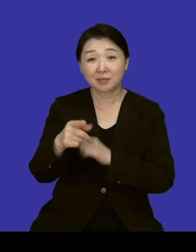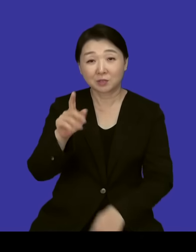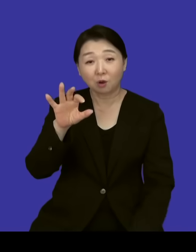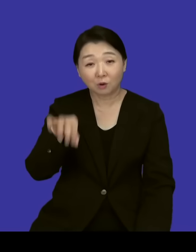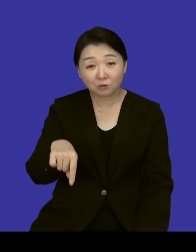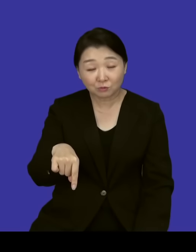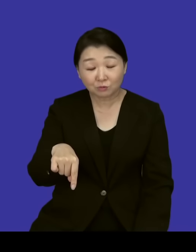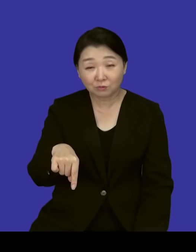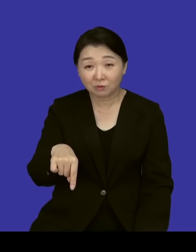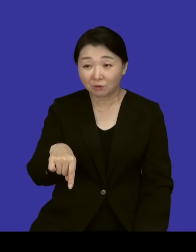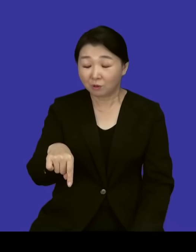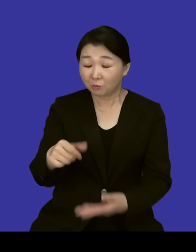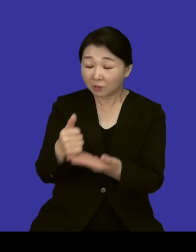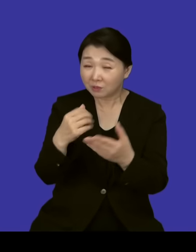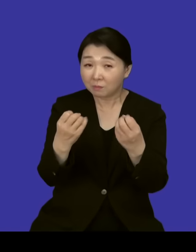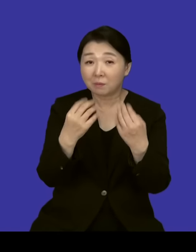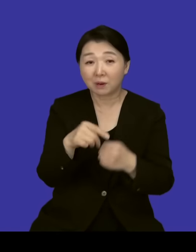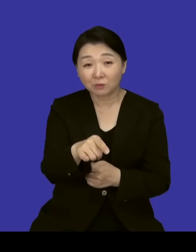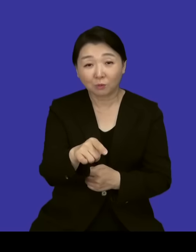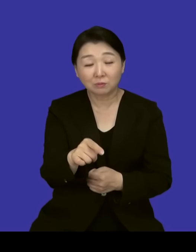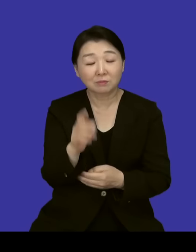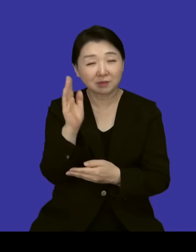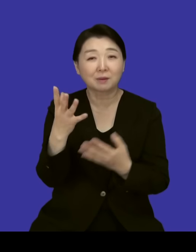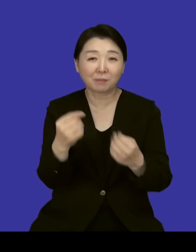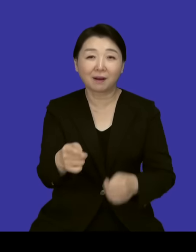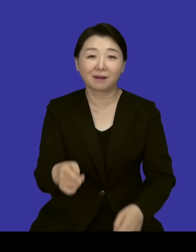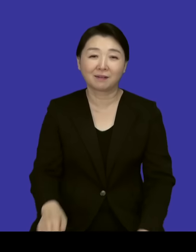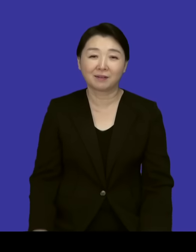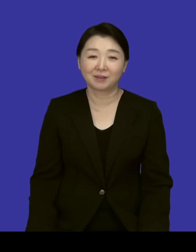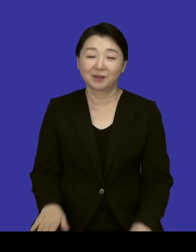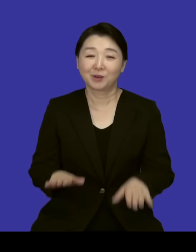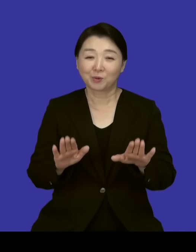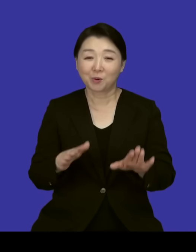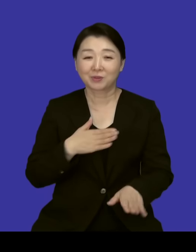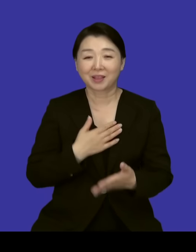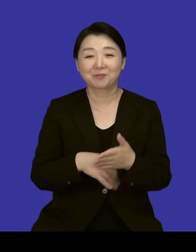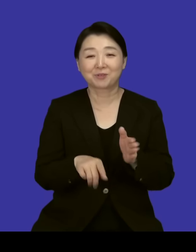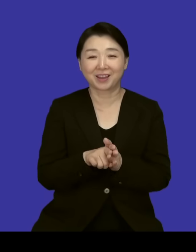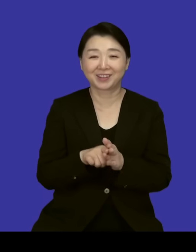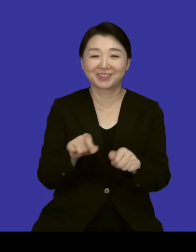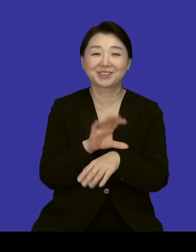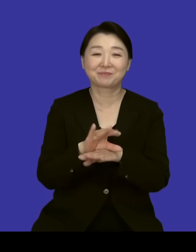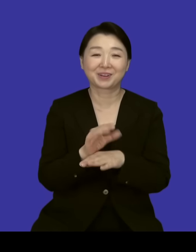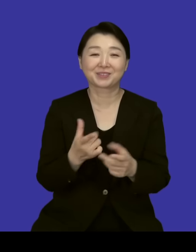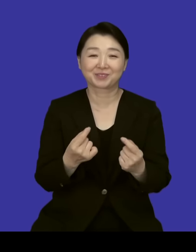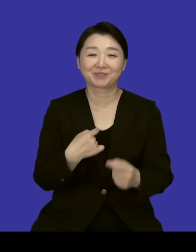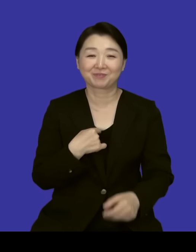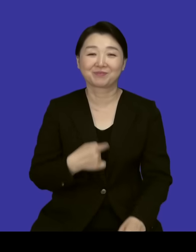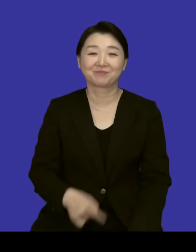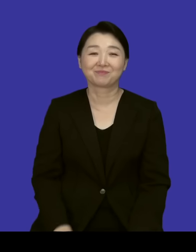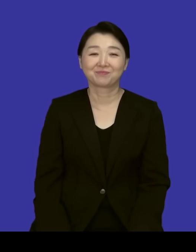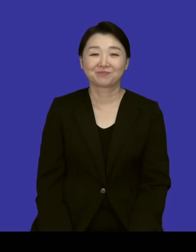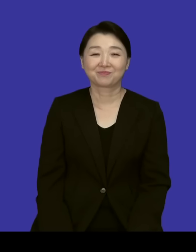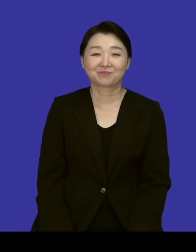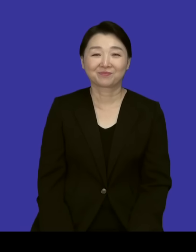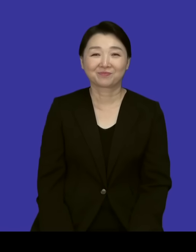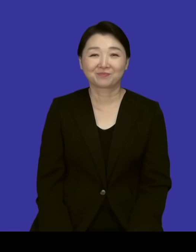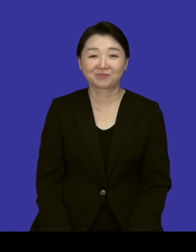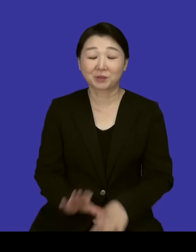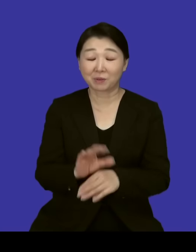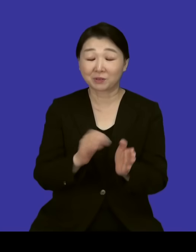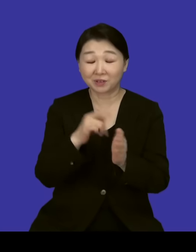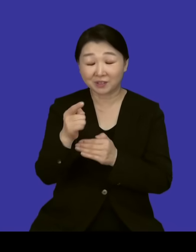말을 많이 하는데 오늘 범규 씨가 오늘 이야기를 많이 하더라고요. 오늘은 거의 저를 위한 특집입니다. 네. 제가 올 때 녹화